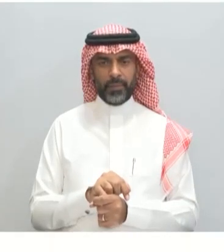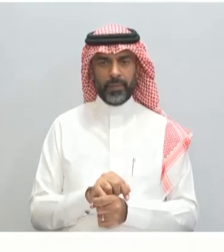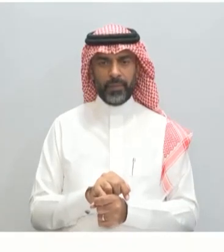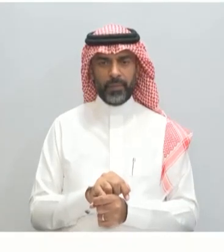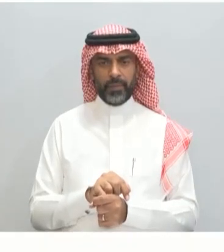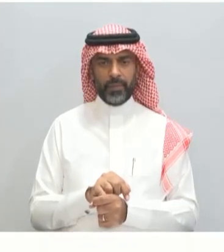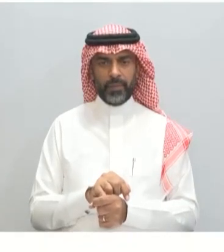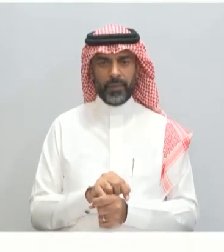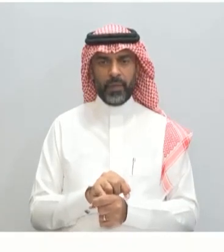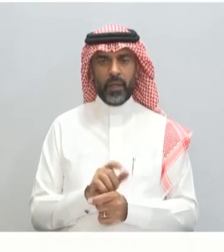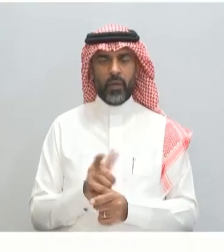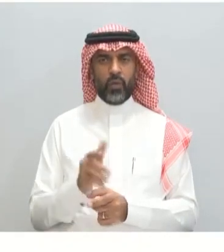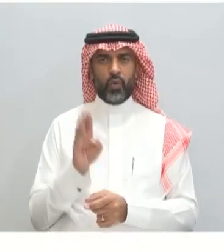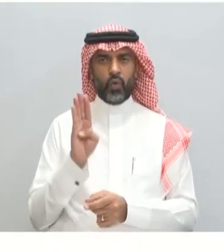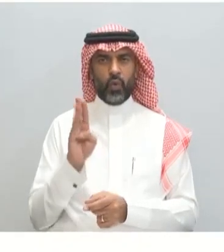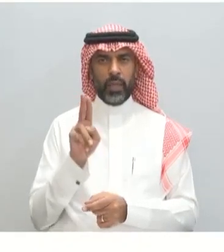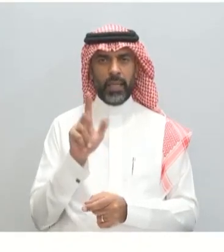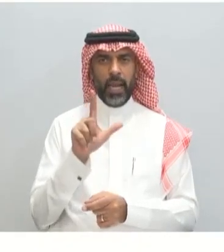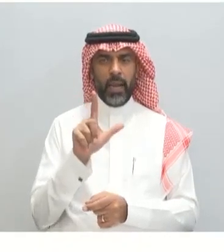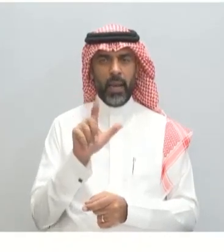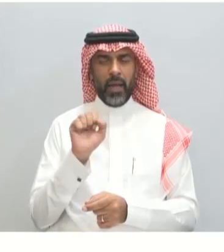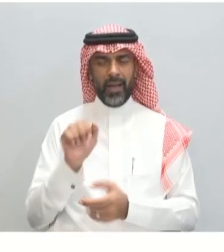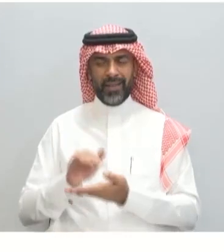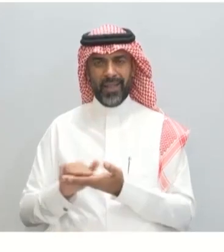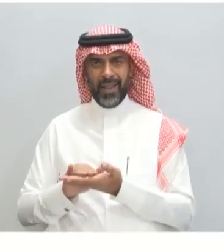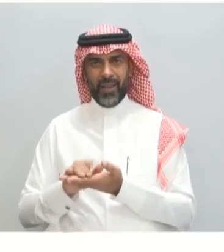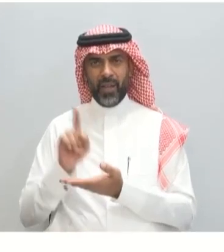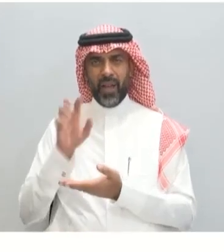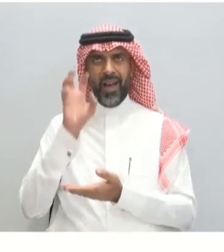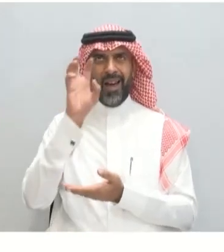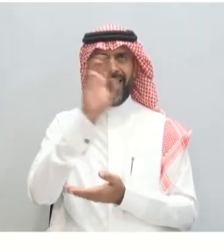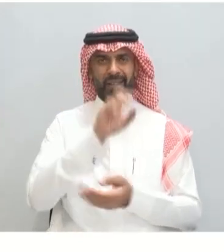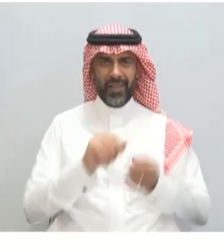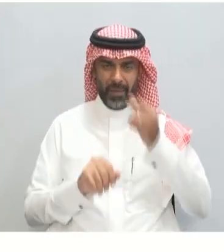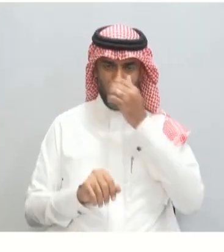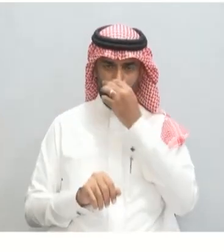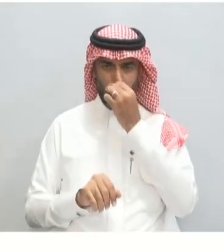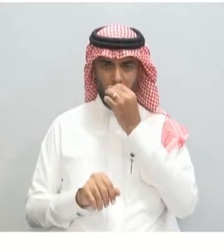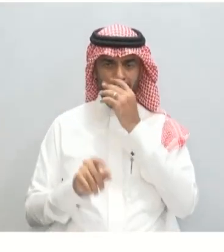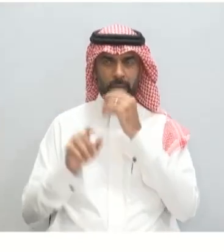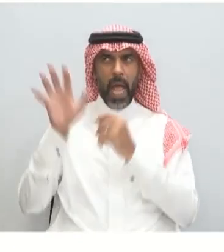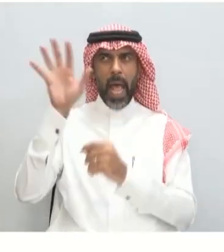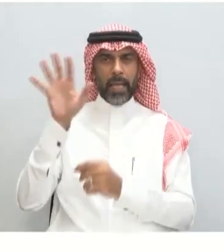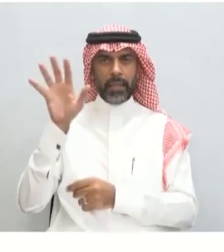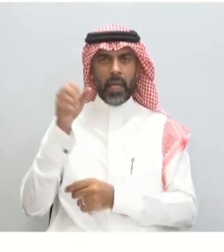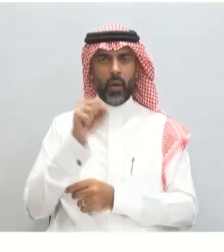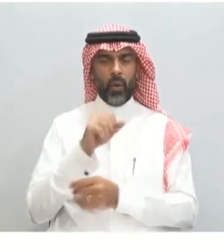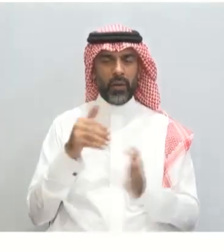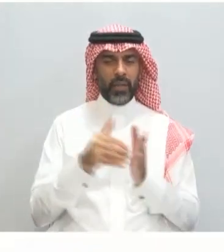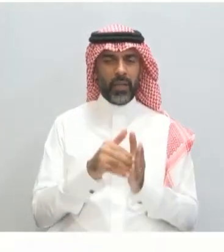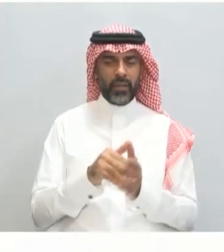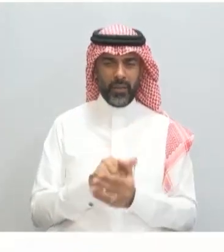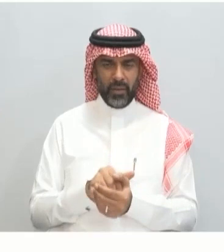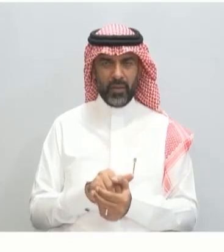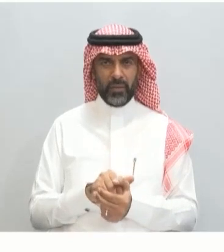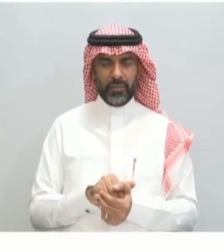الاخر وما هي الكتل او كتل اليابس الرئيسيه مبتدئه باسيا ومنتهيه بالاقيانوسية